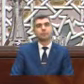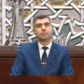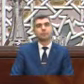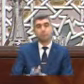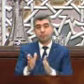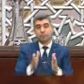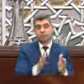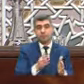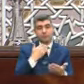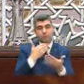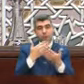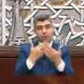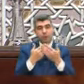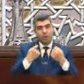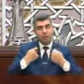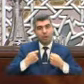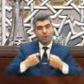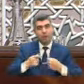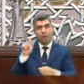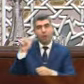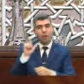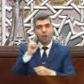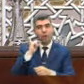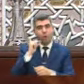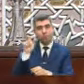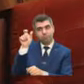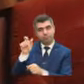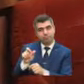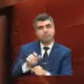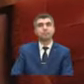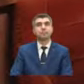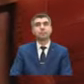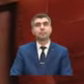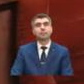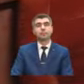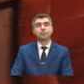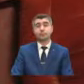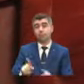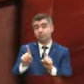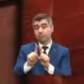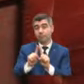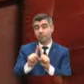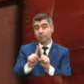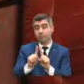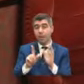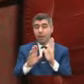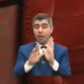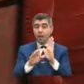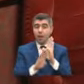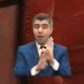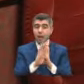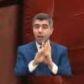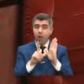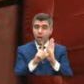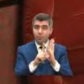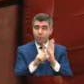شكرا سيد الرئيس. سيد النائب، لا، هذا الحق، هذا سيد النائب مضمون بمقتضى القانون،